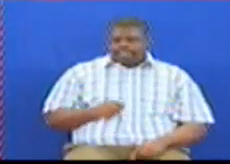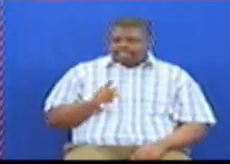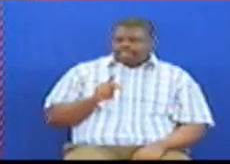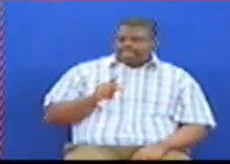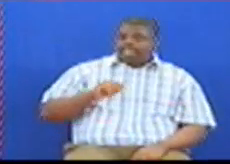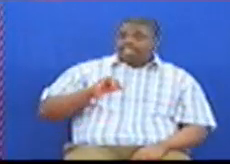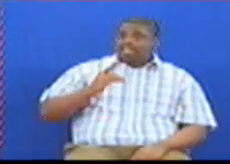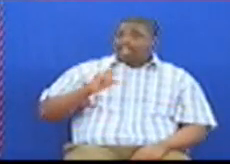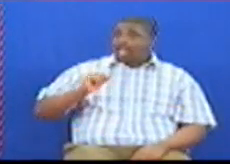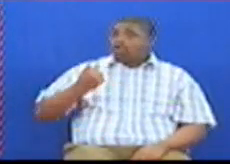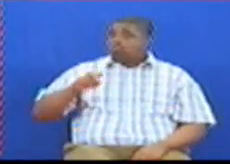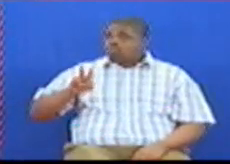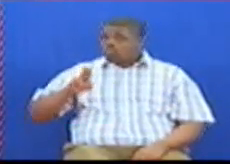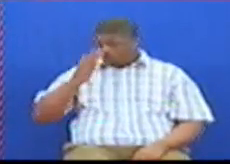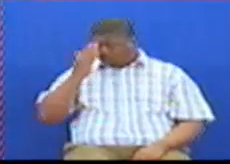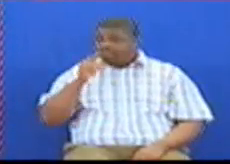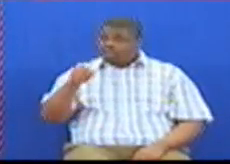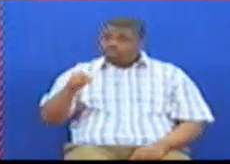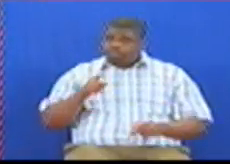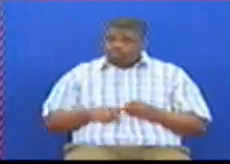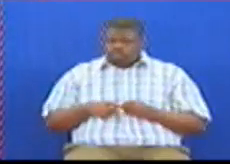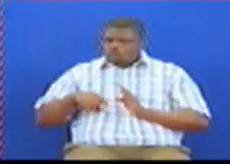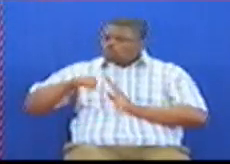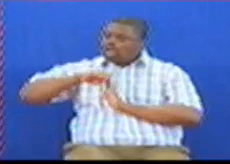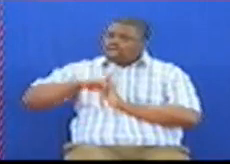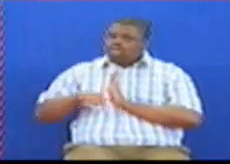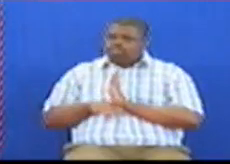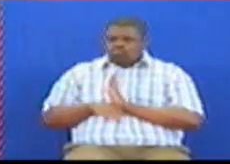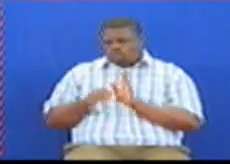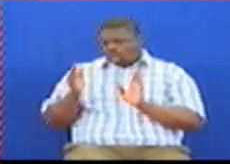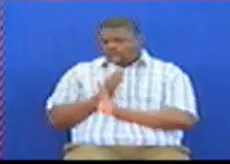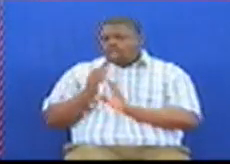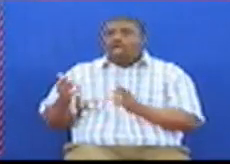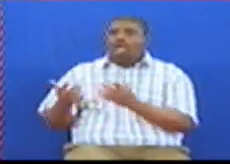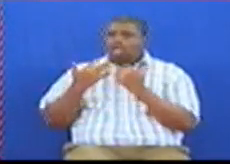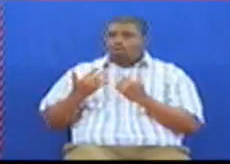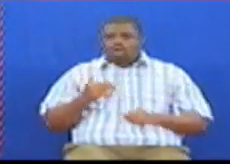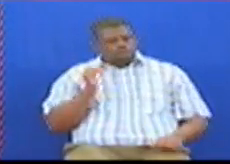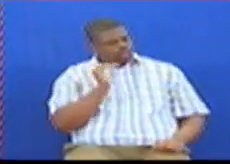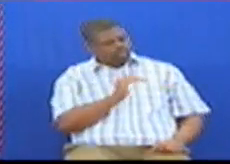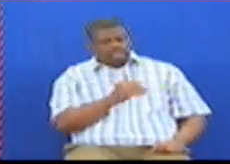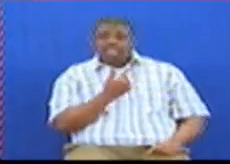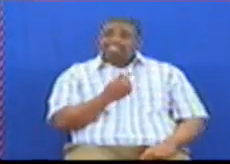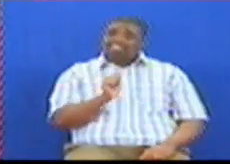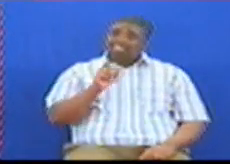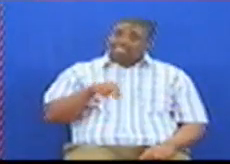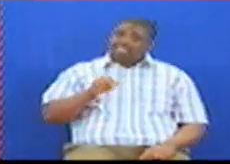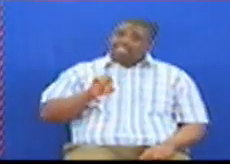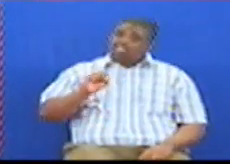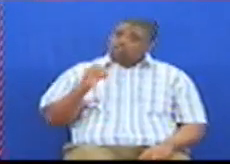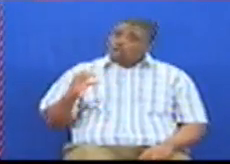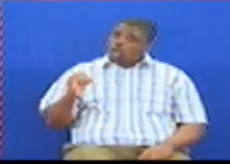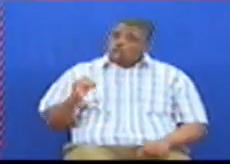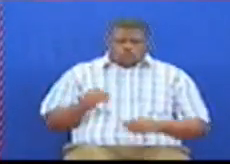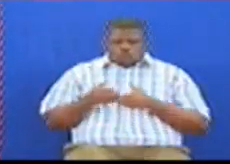serikali, tunajua kwamba kuna utaratibu wa hali ya hewa, kuwaambia wenzetu wa Tanesco wanapoweka maji kuna kiwango fulani, basi wasiwe na